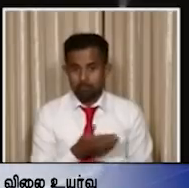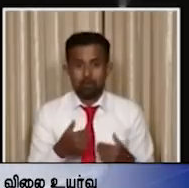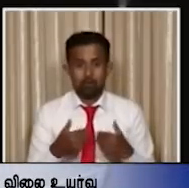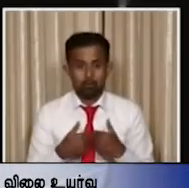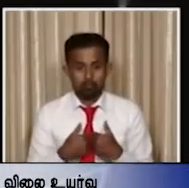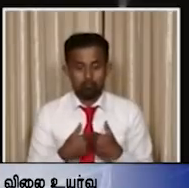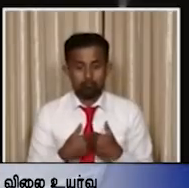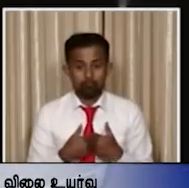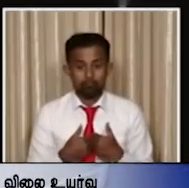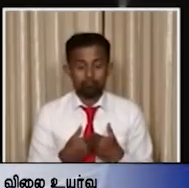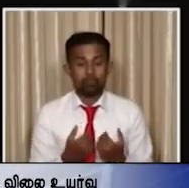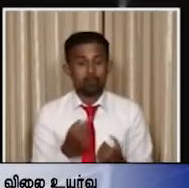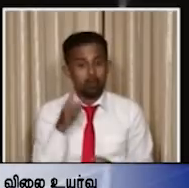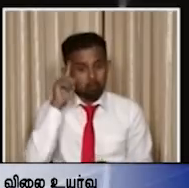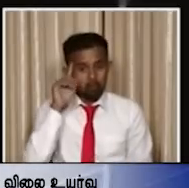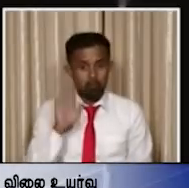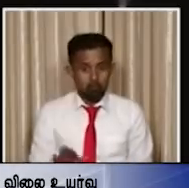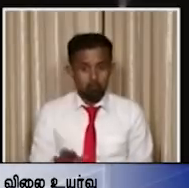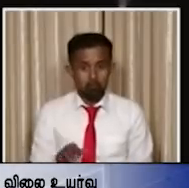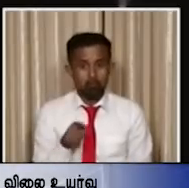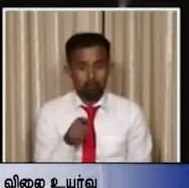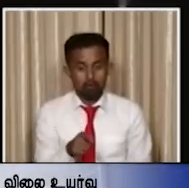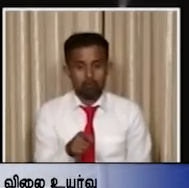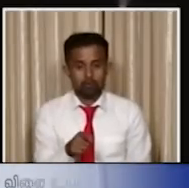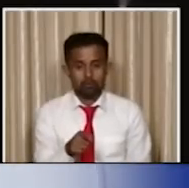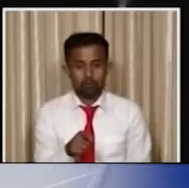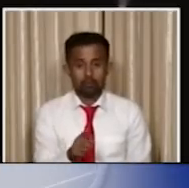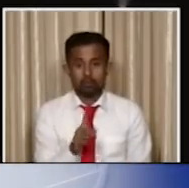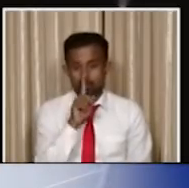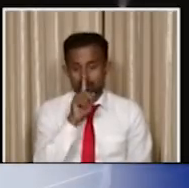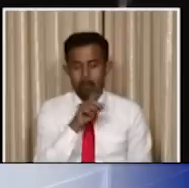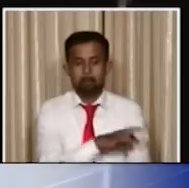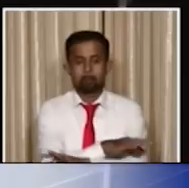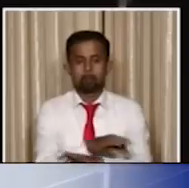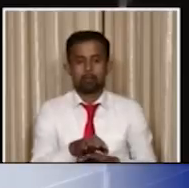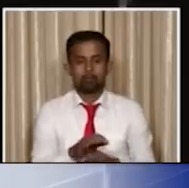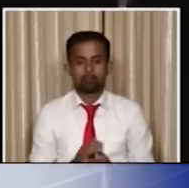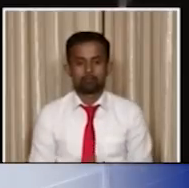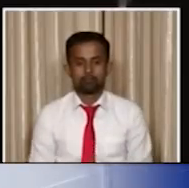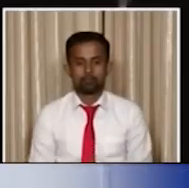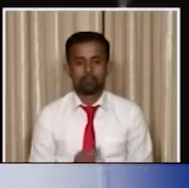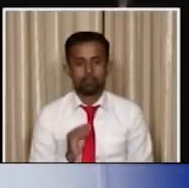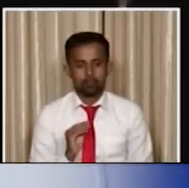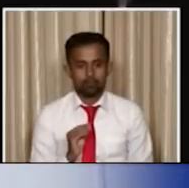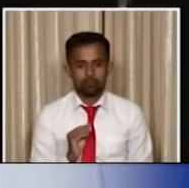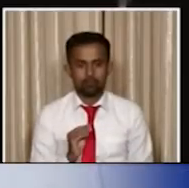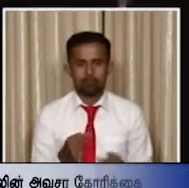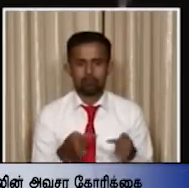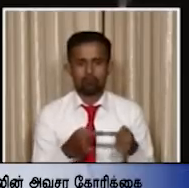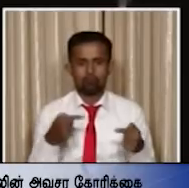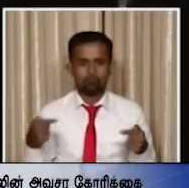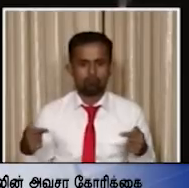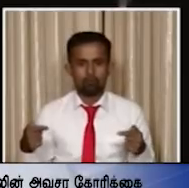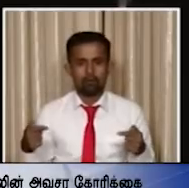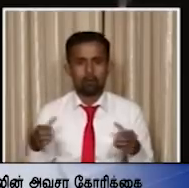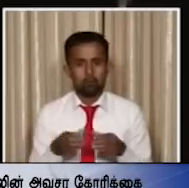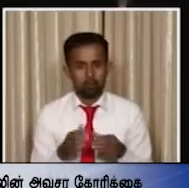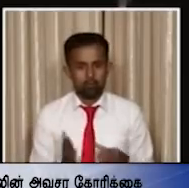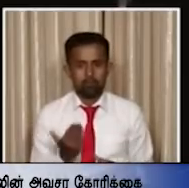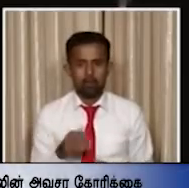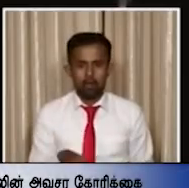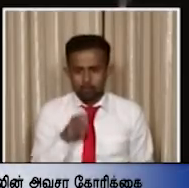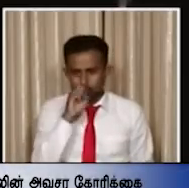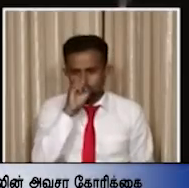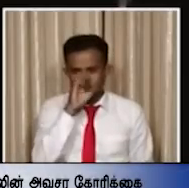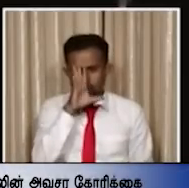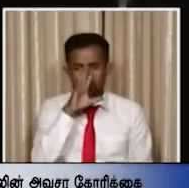அமெரிக்க தூதுவரை மகிழ்ச்சிப்படுத்த எமக்கு விடயங்களை கூற முடியும். இந்திய உயர்ஸ்தானிகரை மகிழ்ச்சிப்படுத்த எமக்கு விடயங்களை கூற முடியும்.